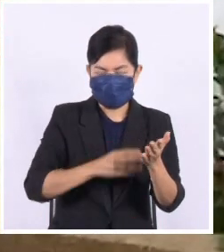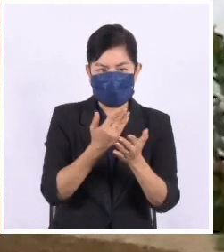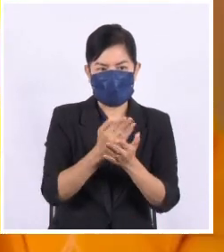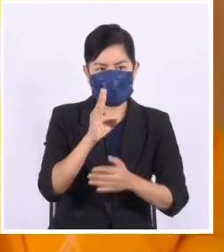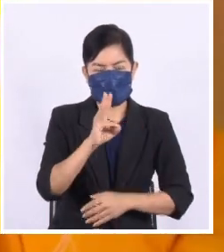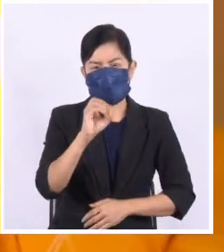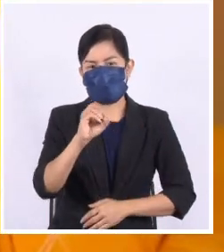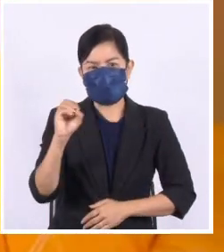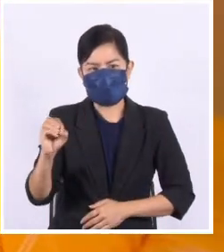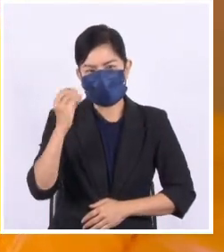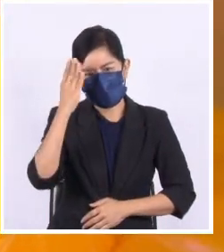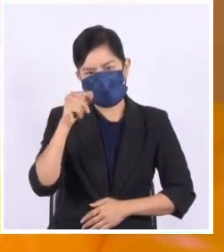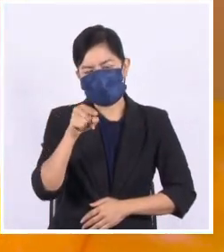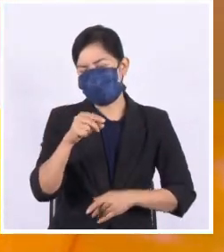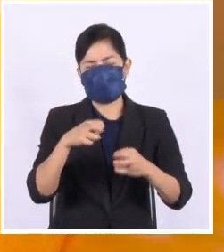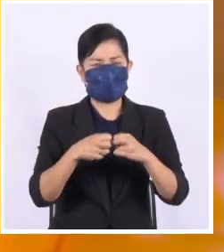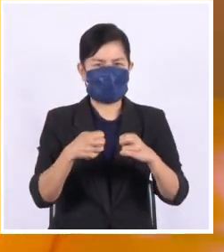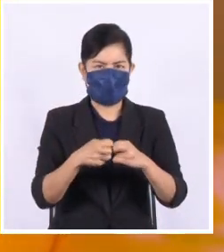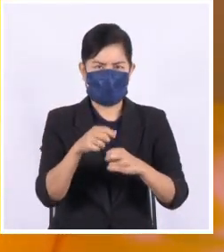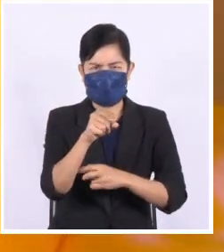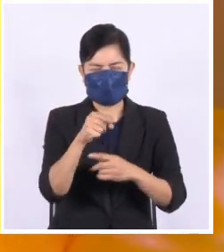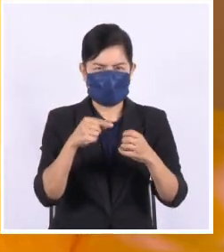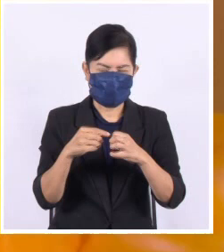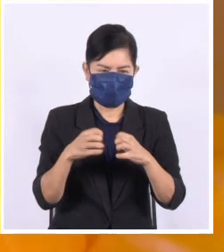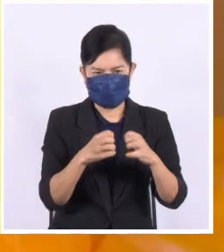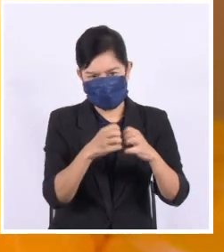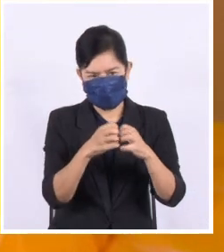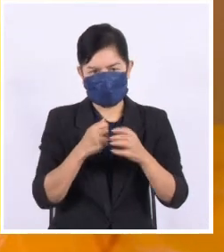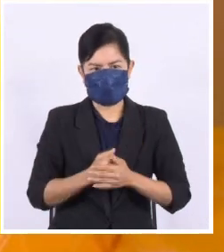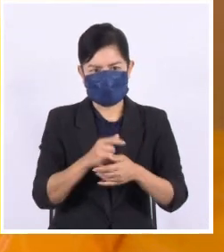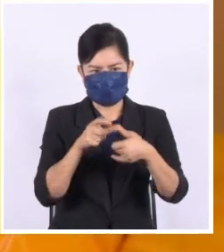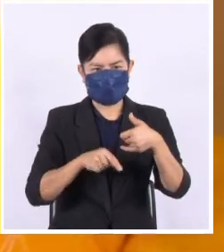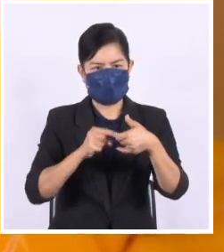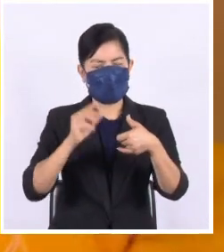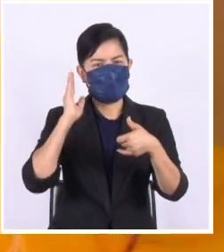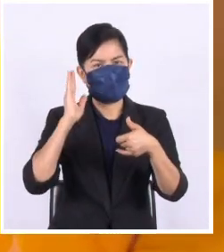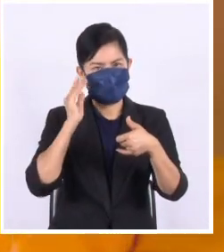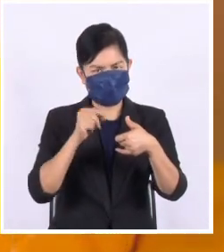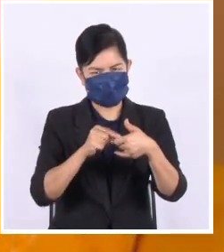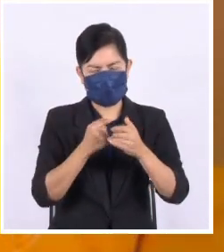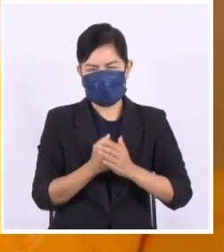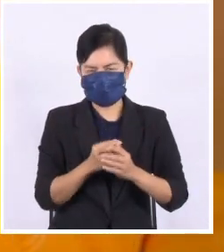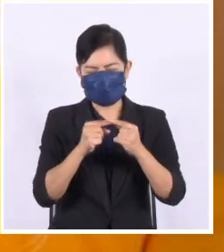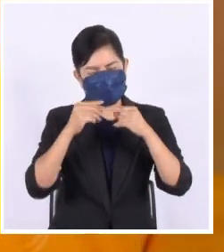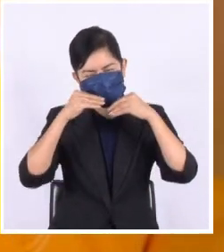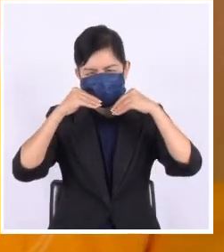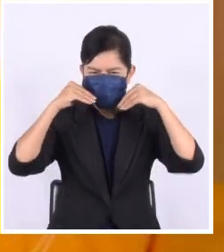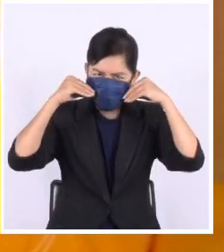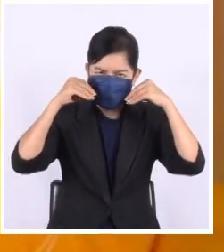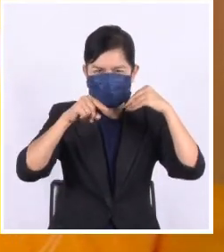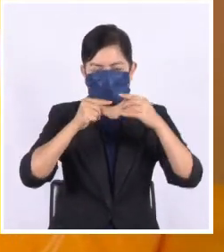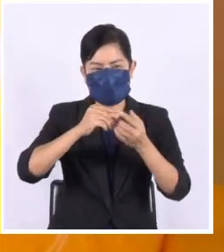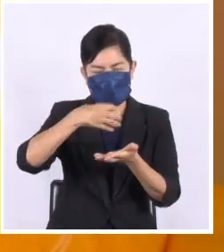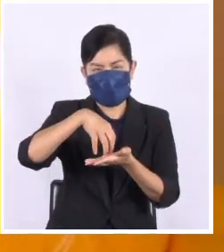ในวุ่นวายว่าอย่างนั้นทีนี้พอได้สติปั๊บเนี่ยนายสมโพธินี่ๆๆ นะฮะก็อารมณ์ดีนะเนี่ยยิ้มอยู่แบบเนี้ยเล่าให้กับ